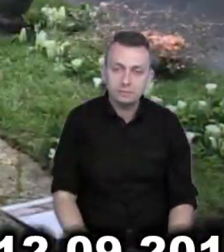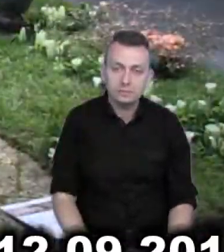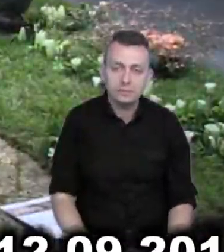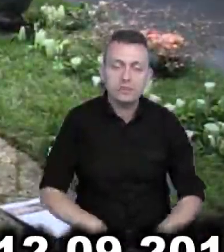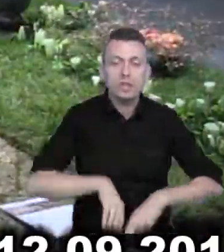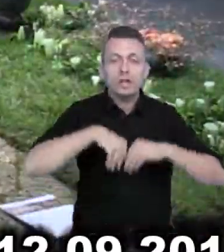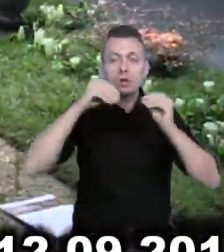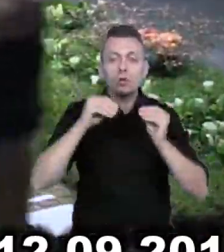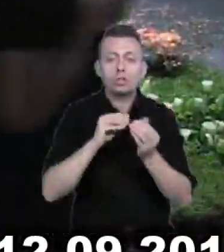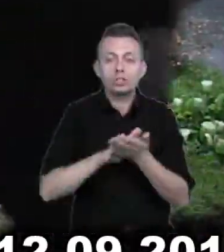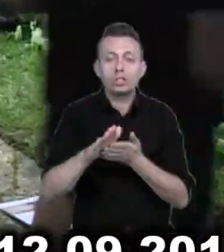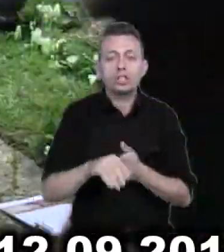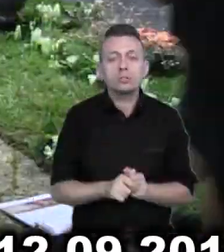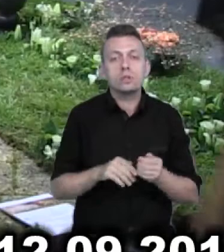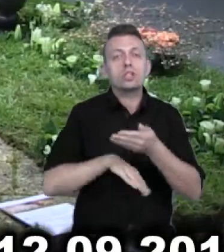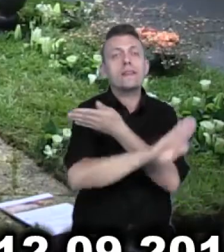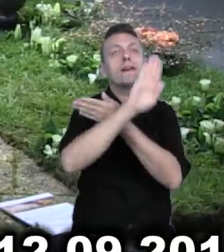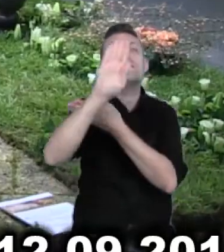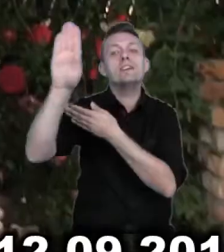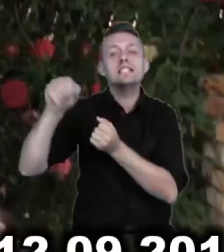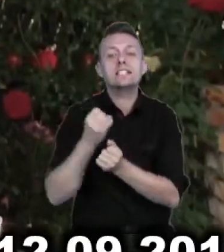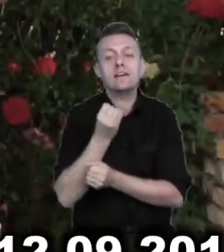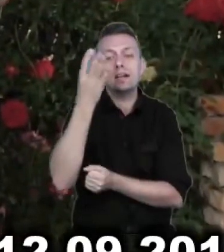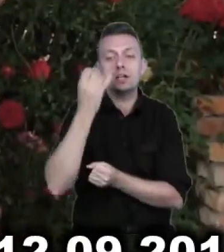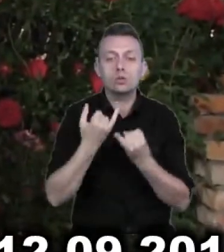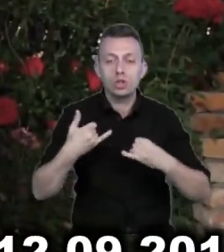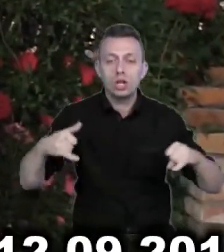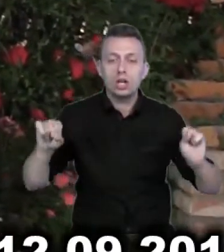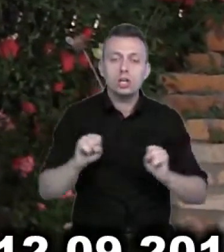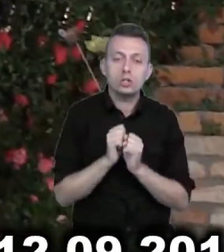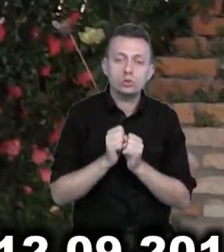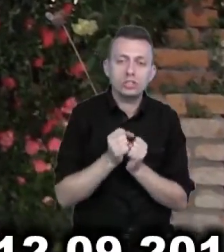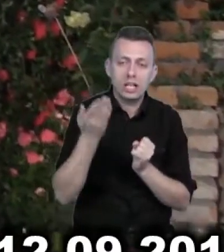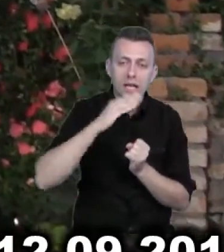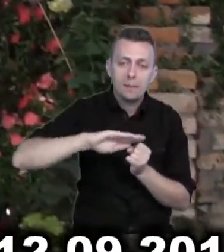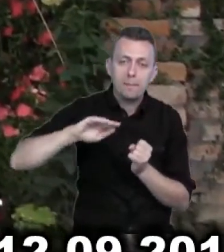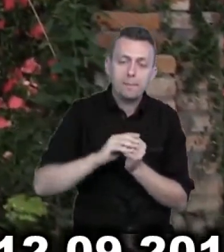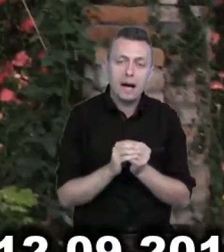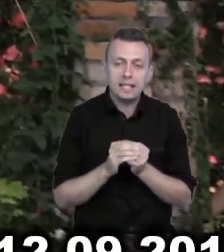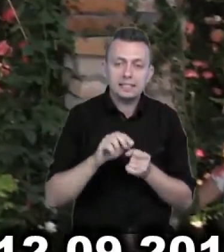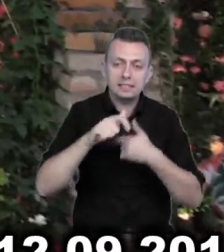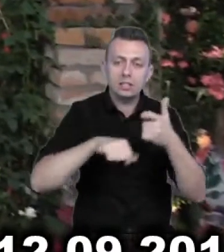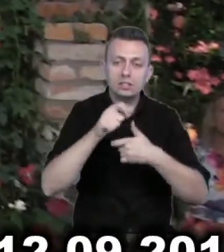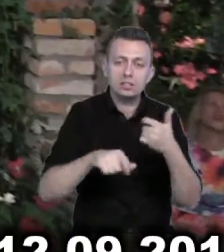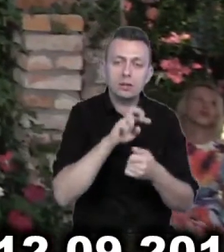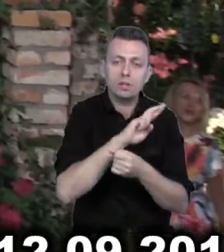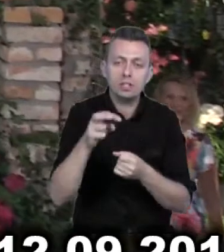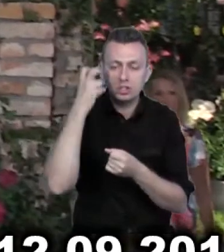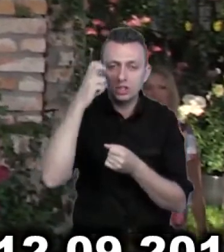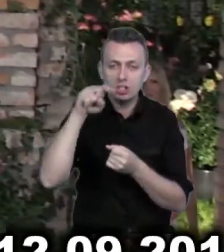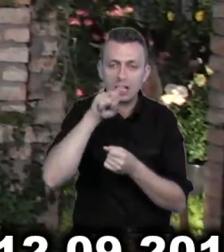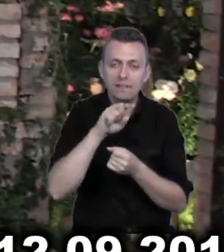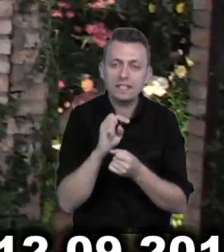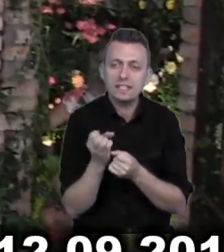Uroczyście także zainaugurowano wystawę róż i aranżacji florystycznych. W tym roku barwne kompozycje kwiatów nawiązywały do dzieł Williama Szekspira. Podczas